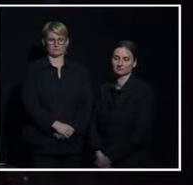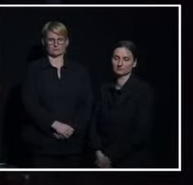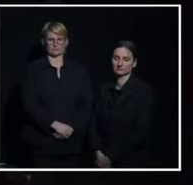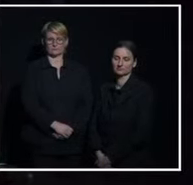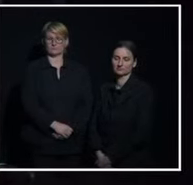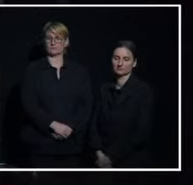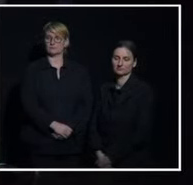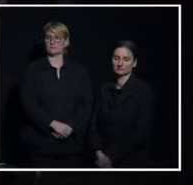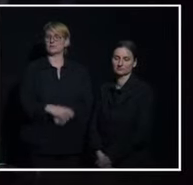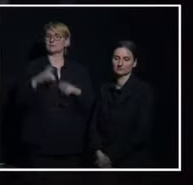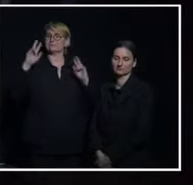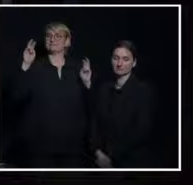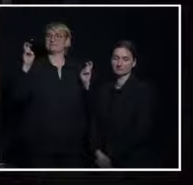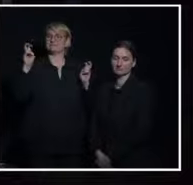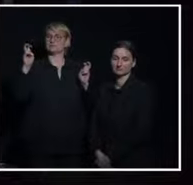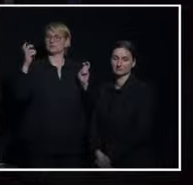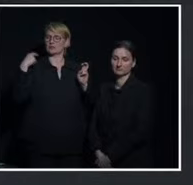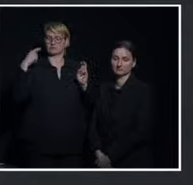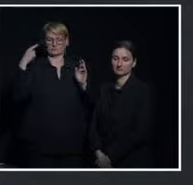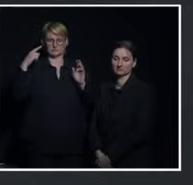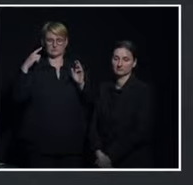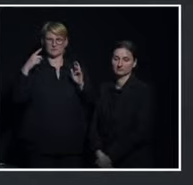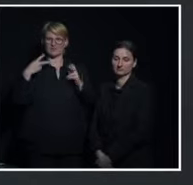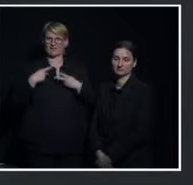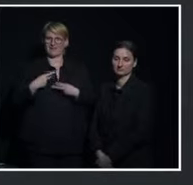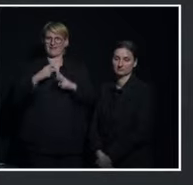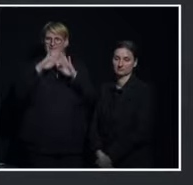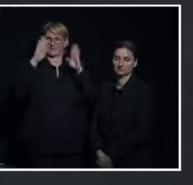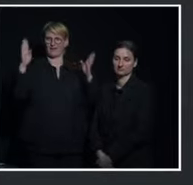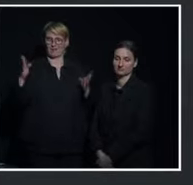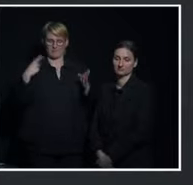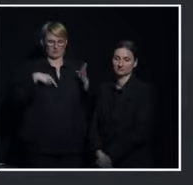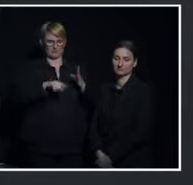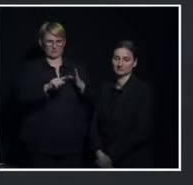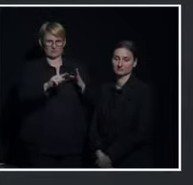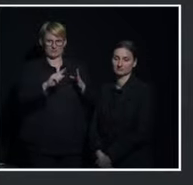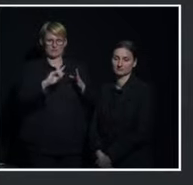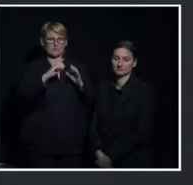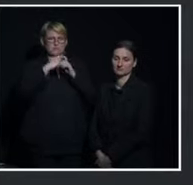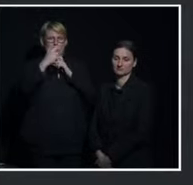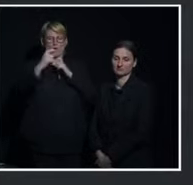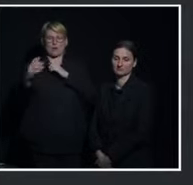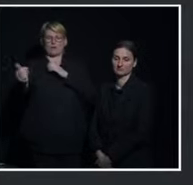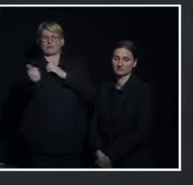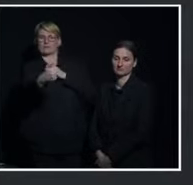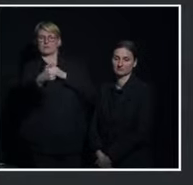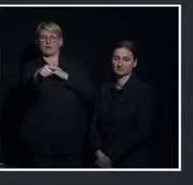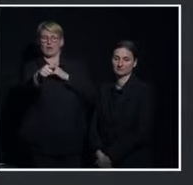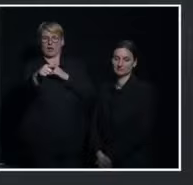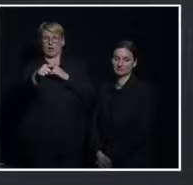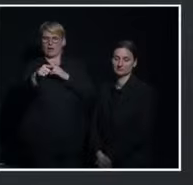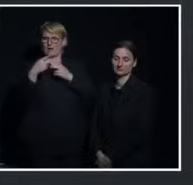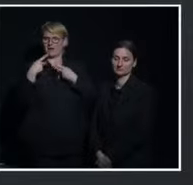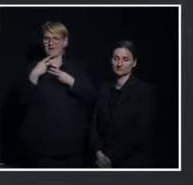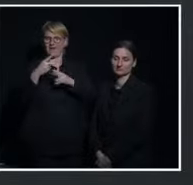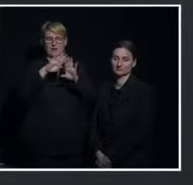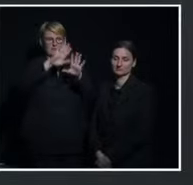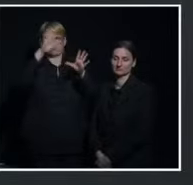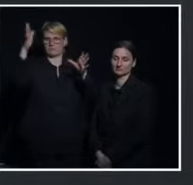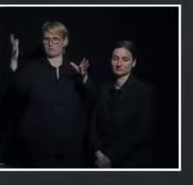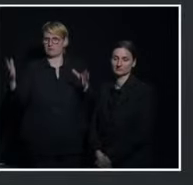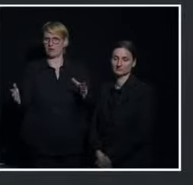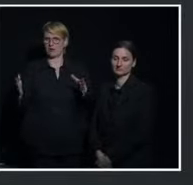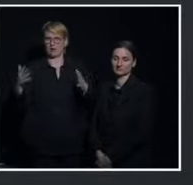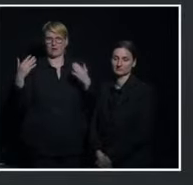Und ich habe dann die Leichenkammern gesehen, die anschließend hinten bei dem Block war. Und dort war ein Berg von Leichen, Kinderleichen,